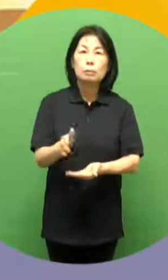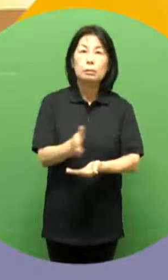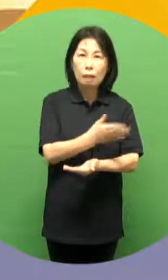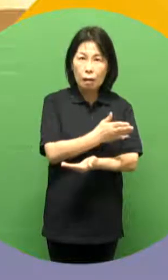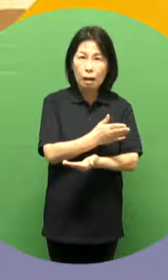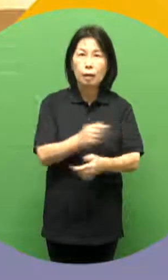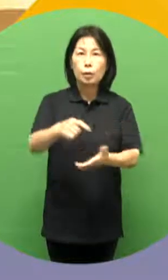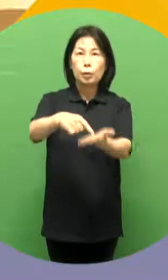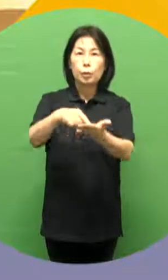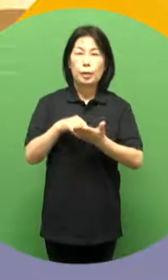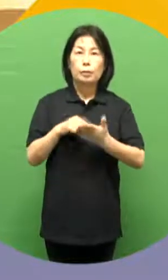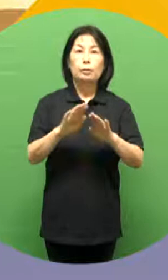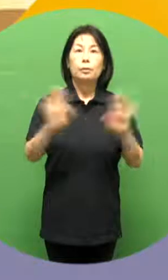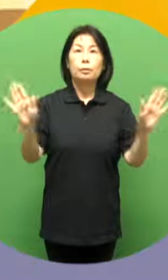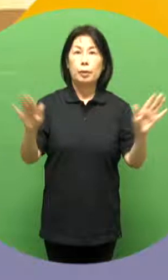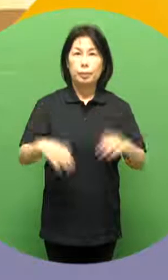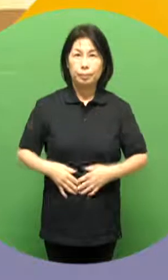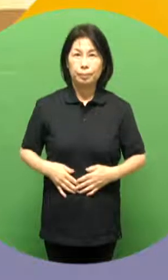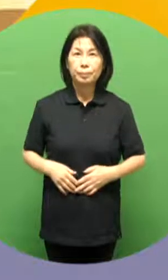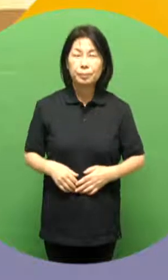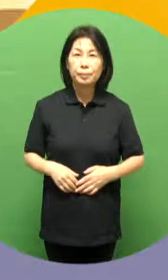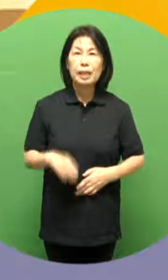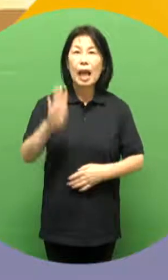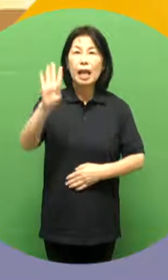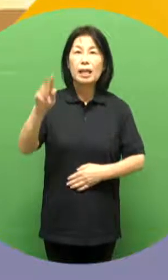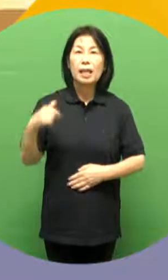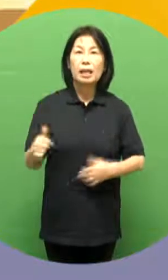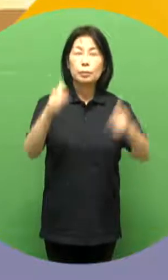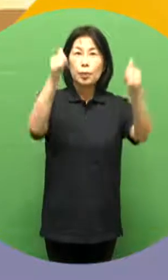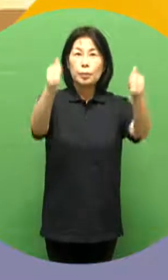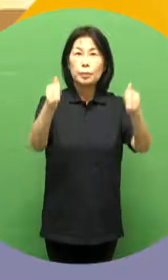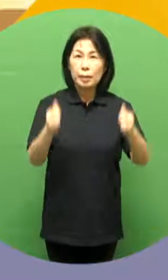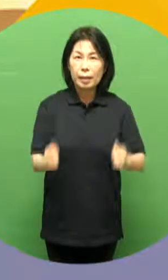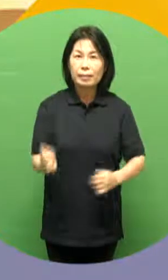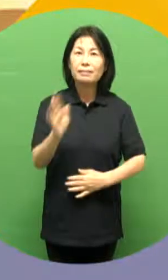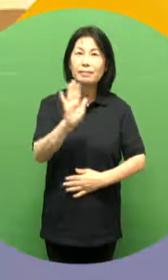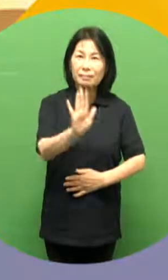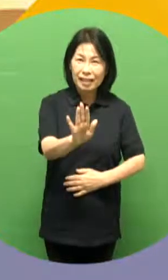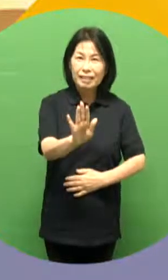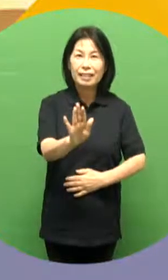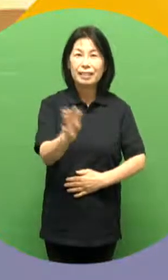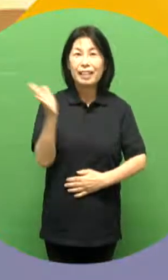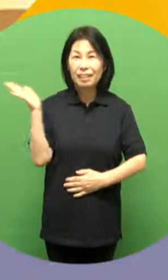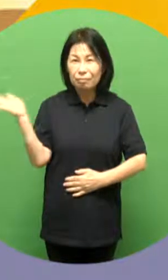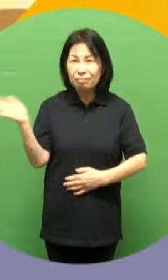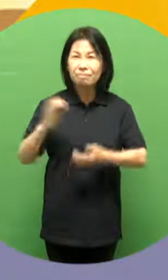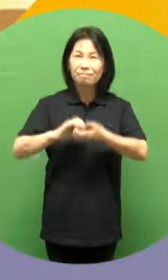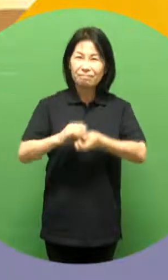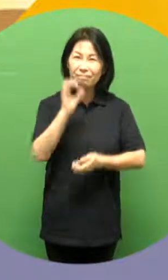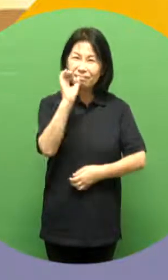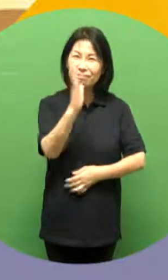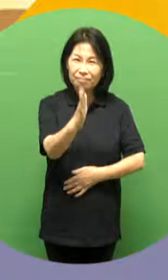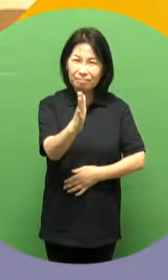から募集します。詳細は県ホームページに掲載されますのでお見逃しなく。